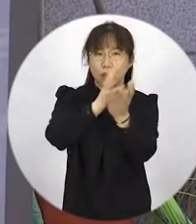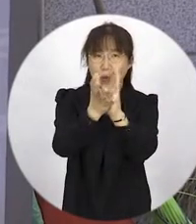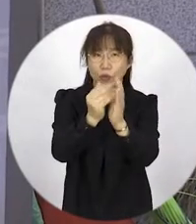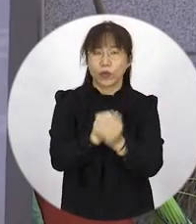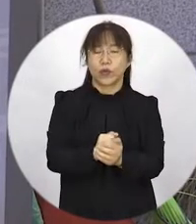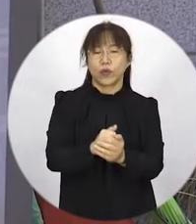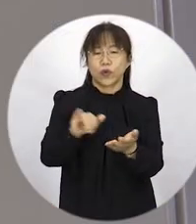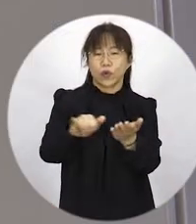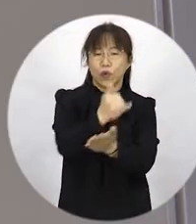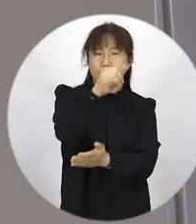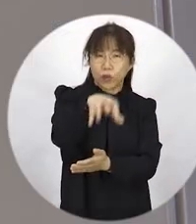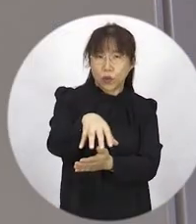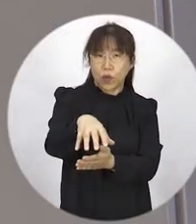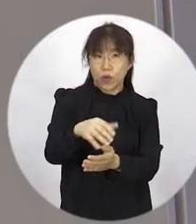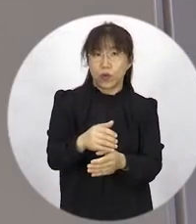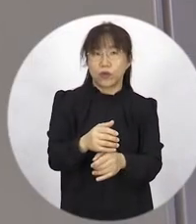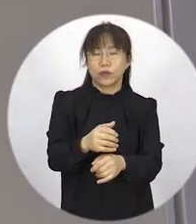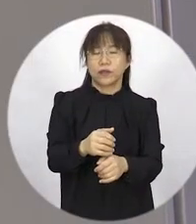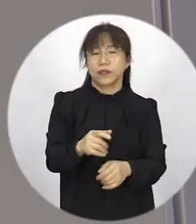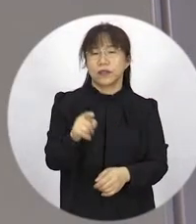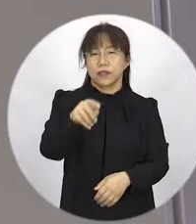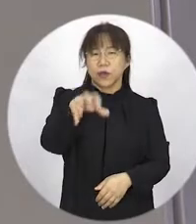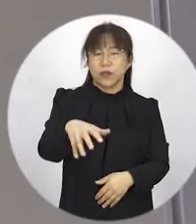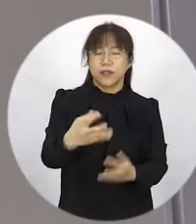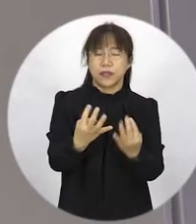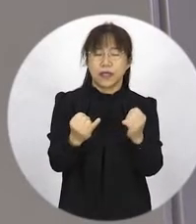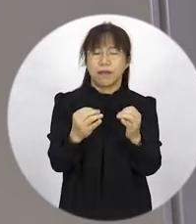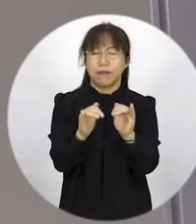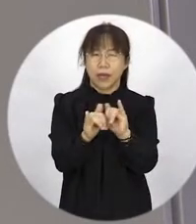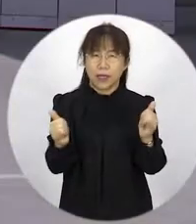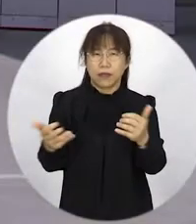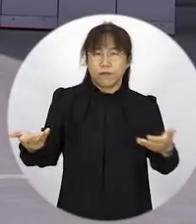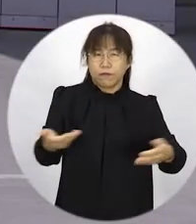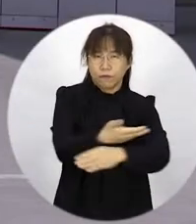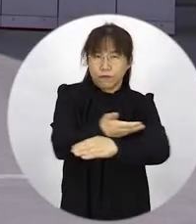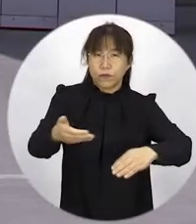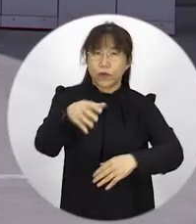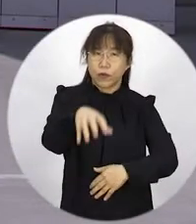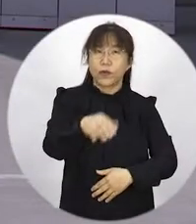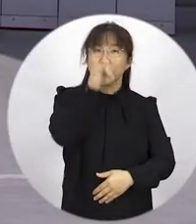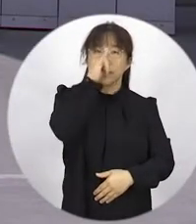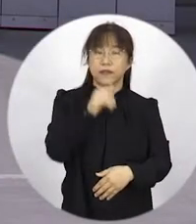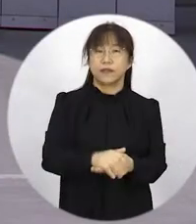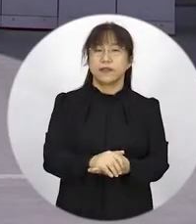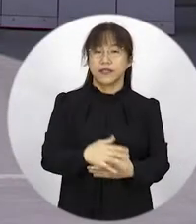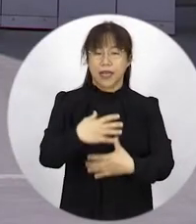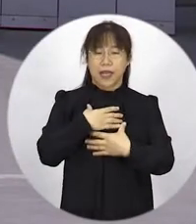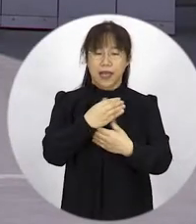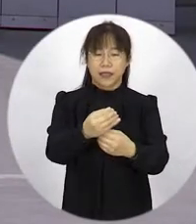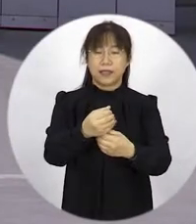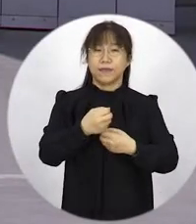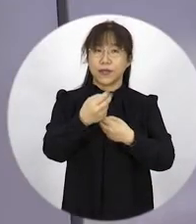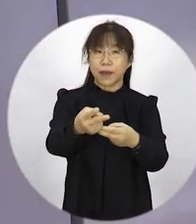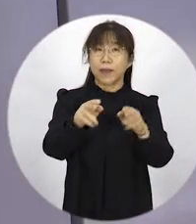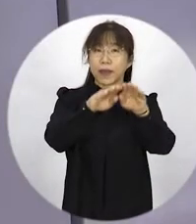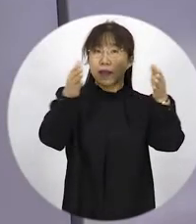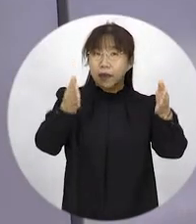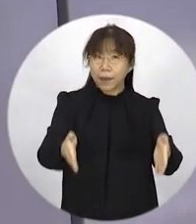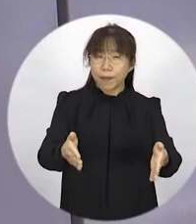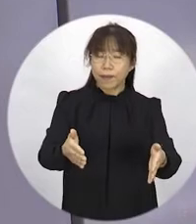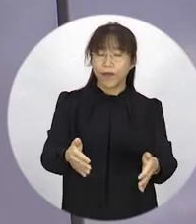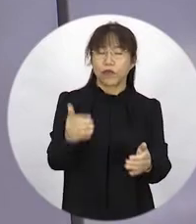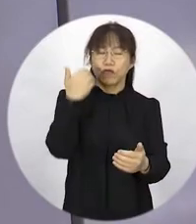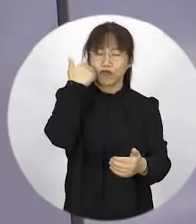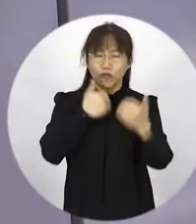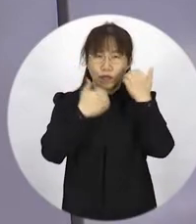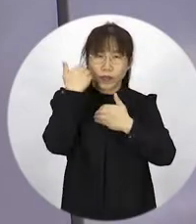공항동 주민센터 등 주민 접근성이 높고 유동인구가 많은 곳에 위치해 있습니다. 안심택배함은 남녀노소 구분 없이